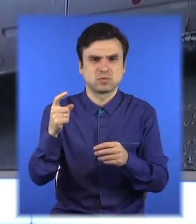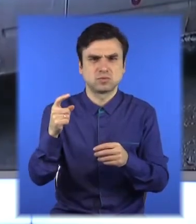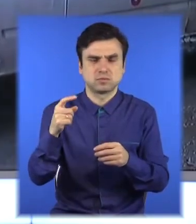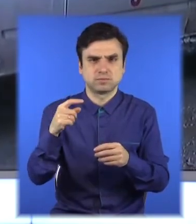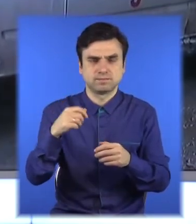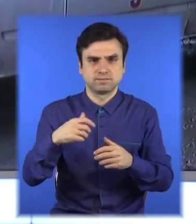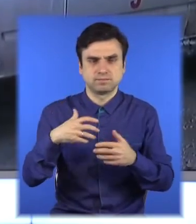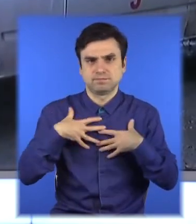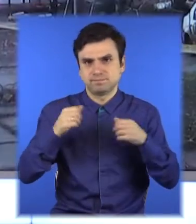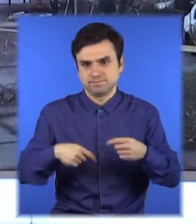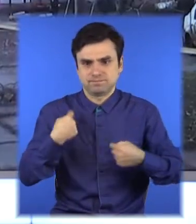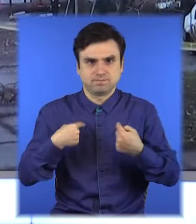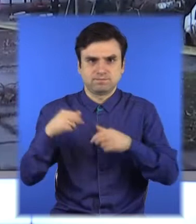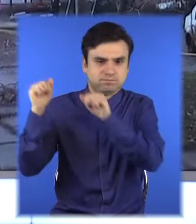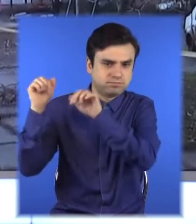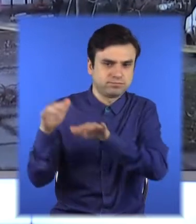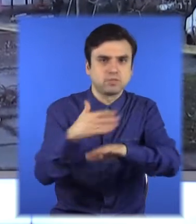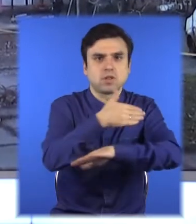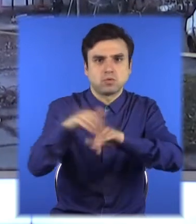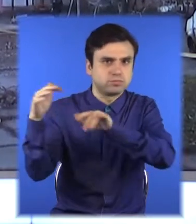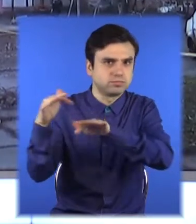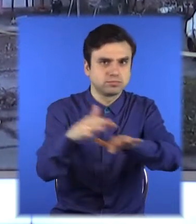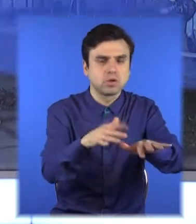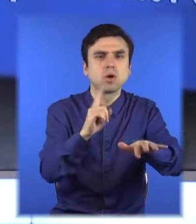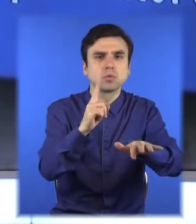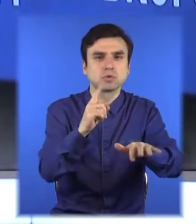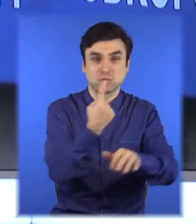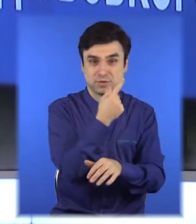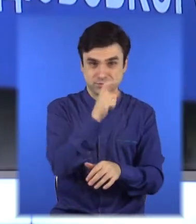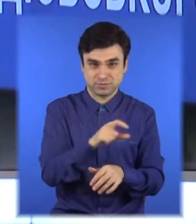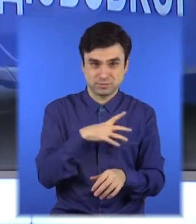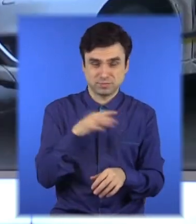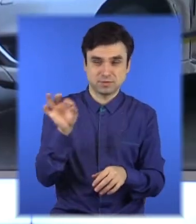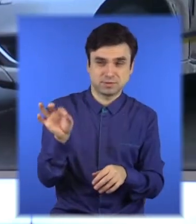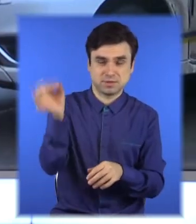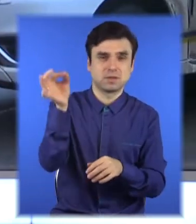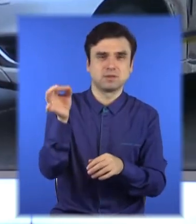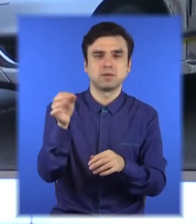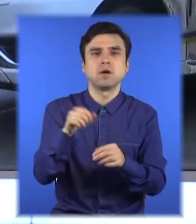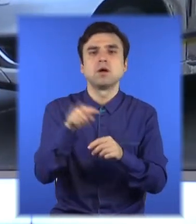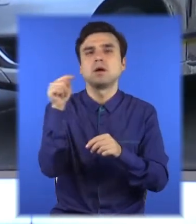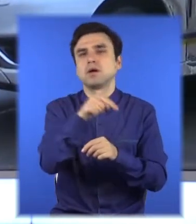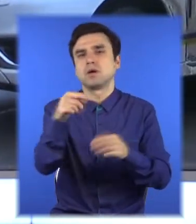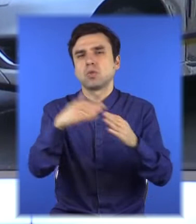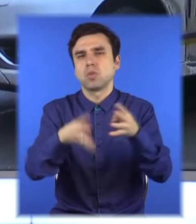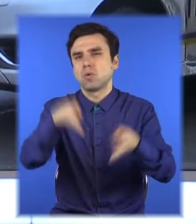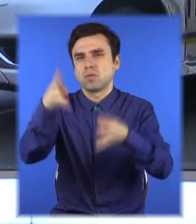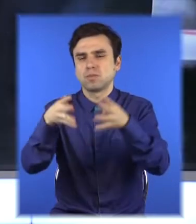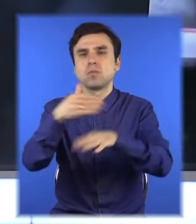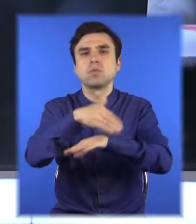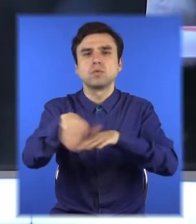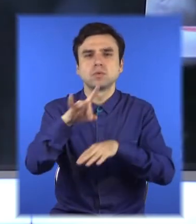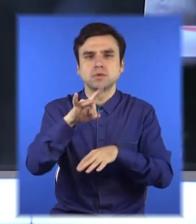помешкань. Все це наслідки повідомлення про нібито мінування житлових будинків в Саксаганському районі. Сталося це по вулиці